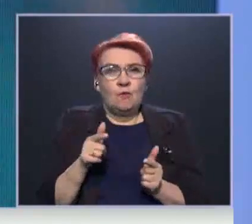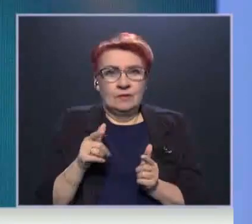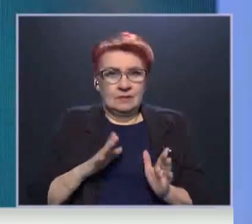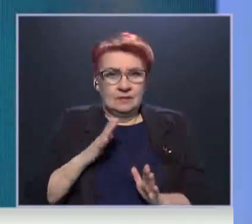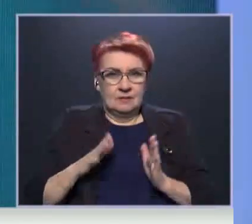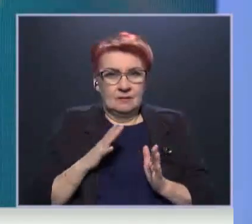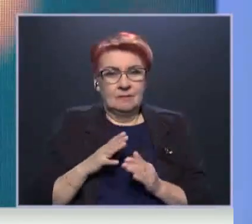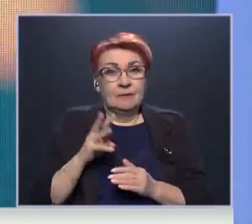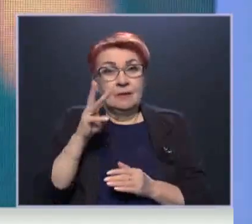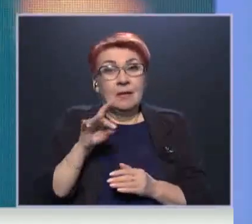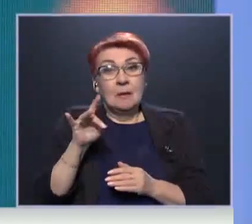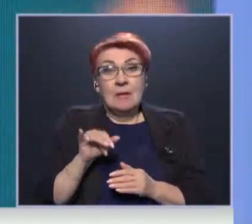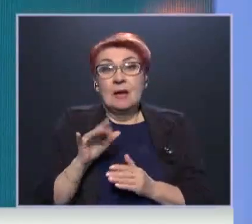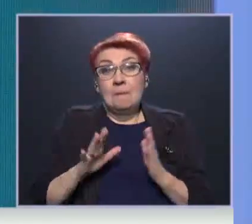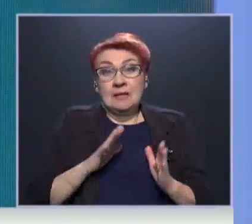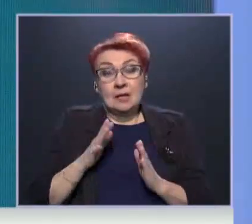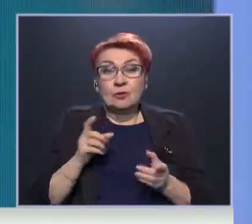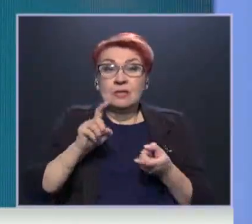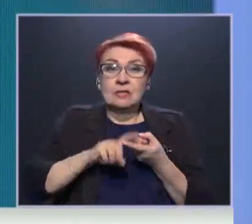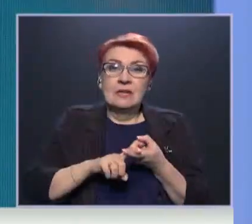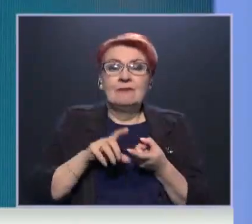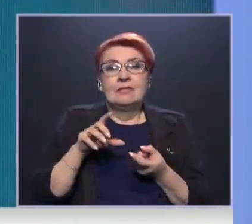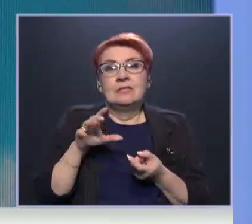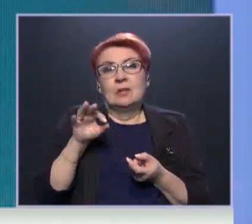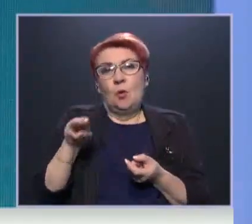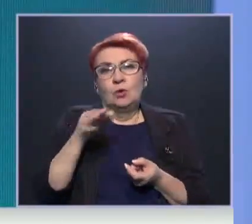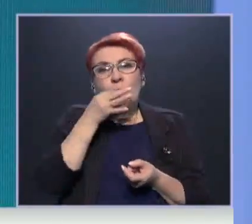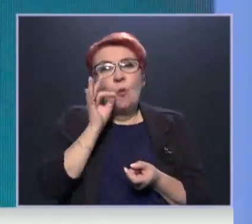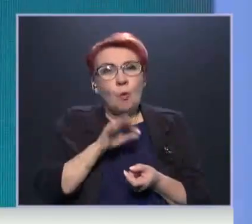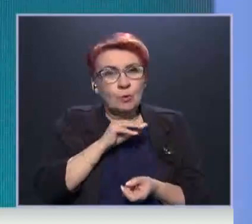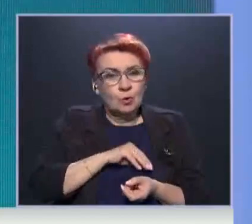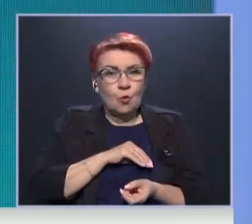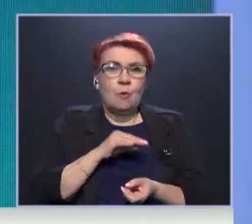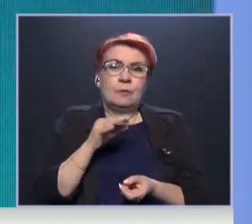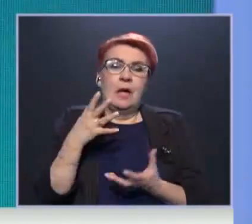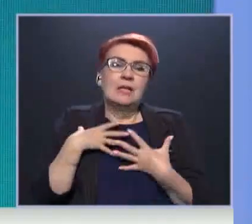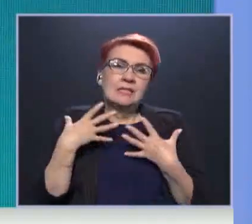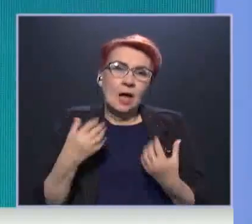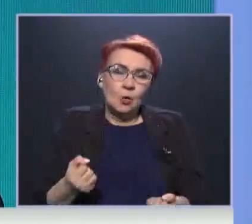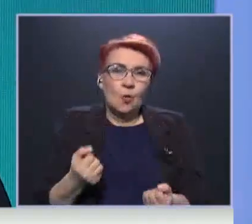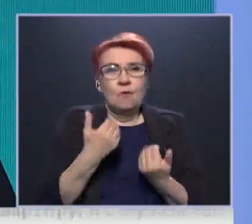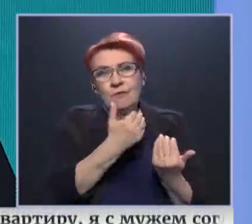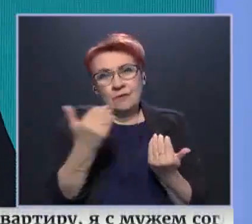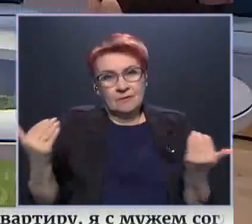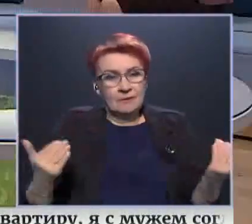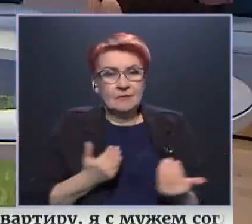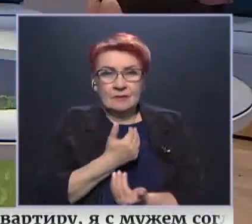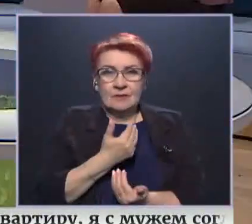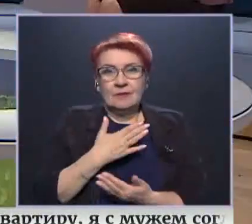меры подготовки, они зависят и от опыта духовного, и от возраста, и от здоровья, и от обстоятельств